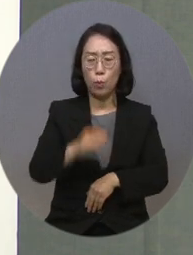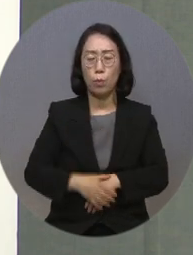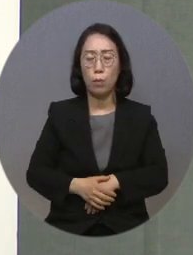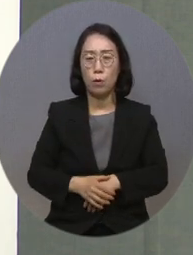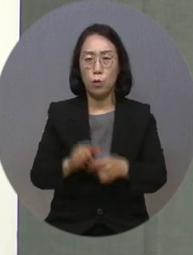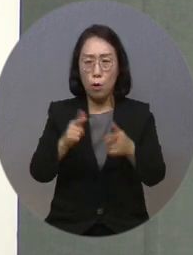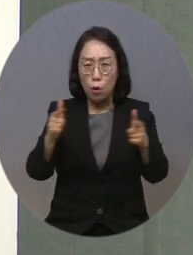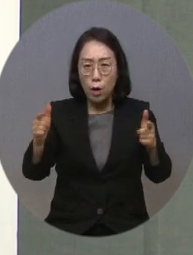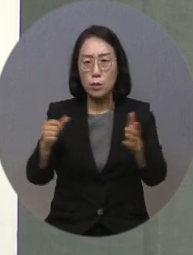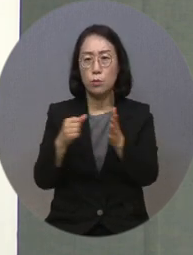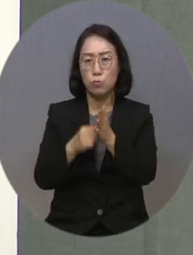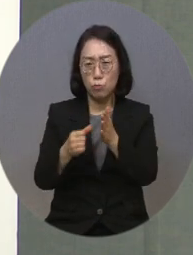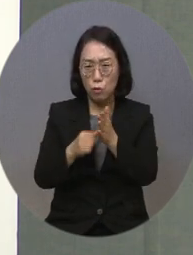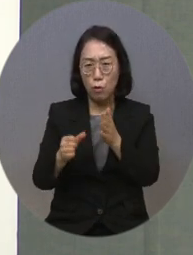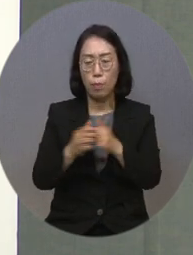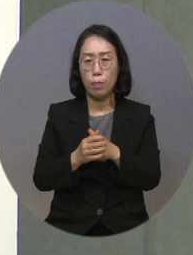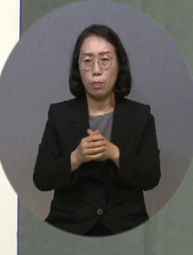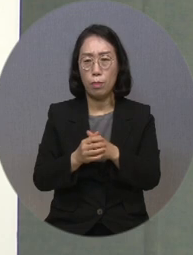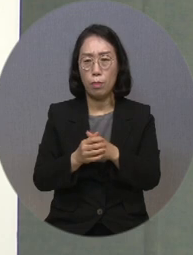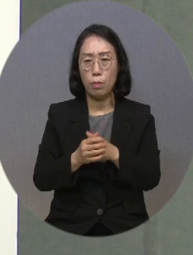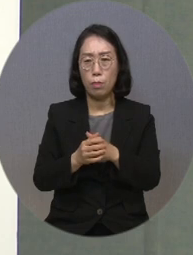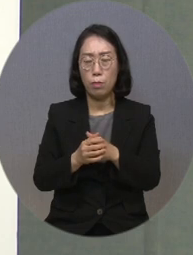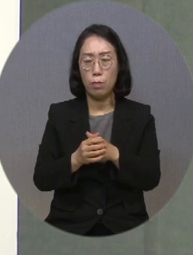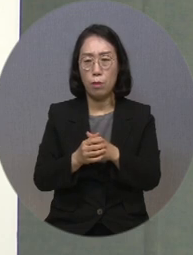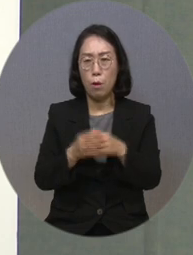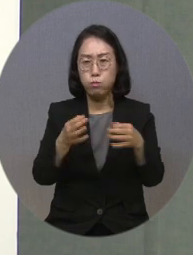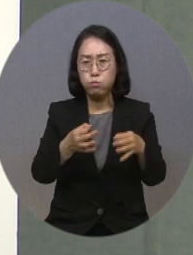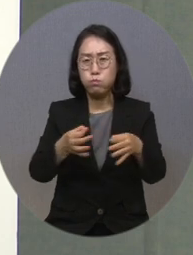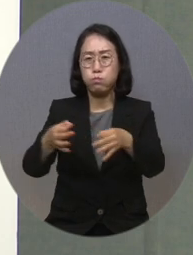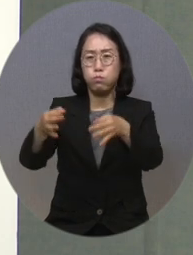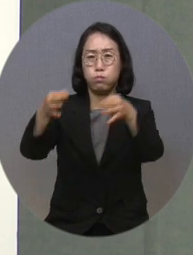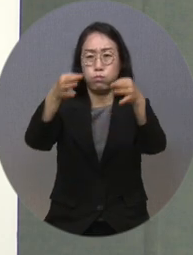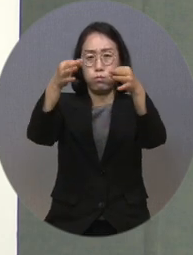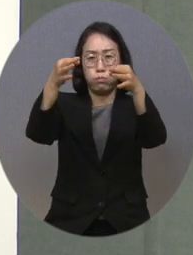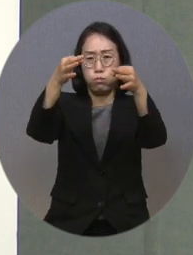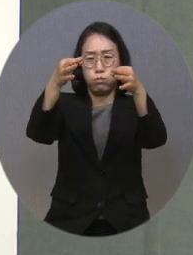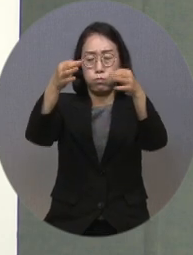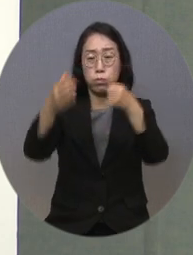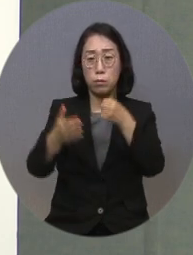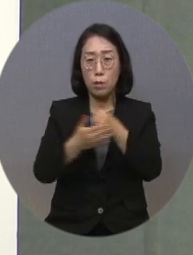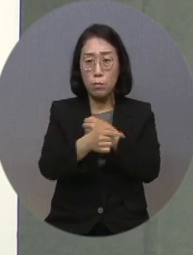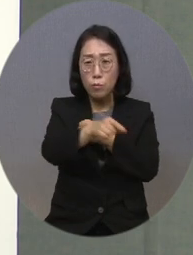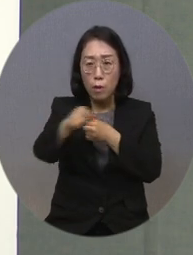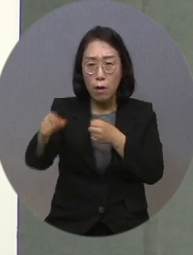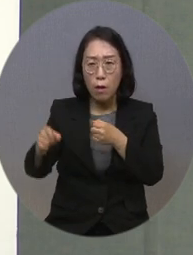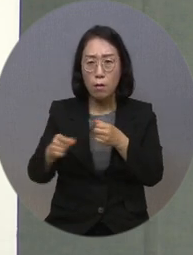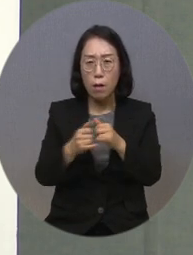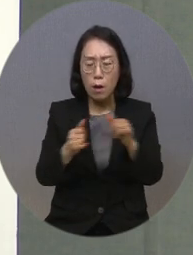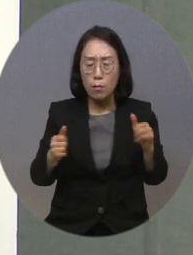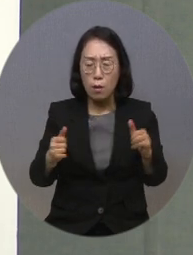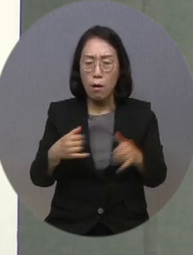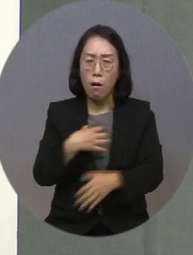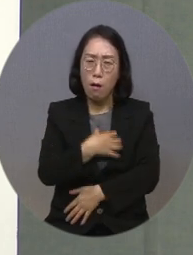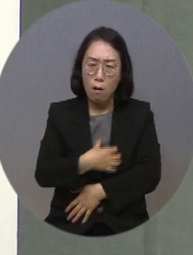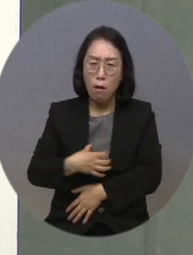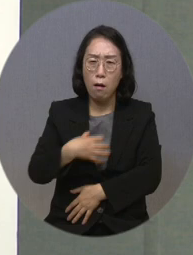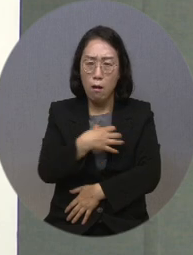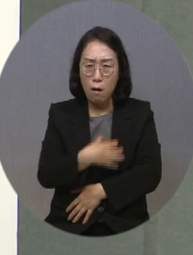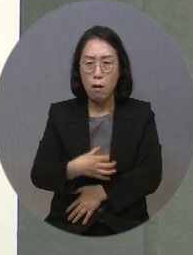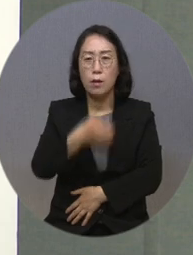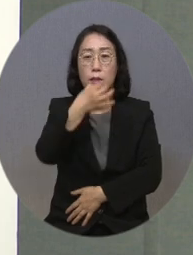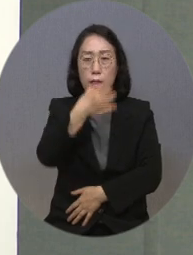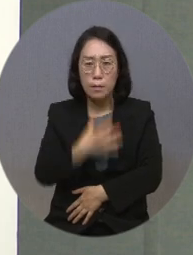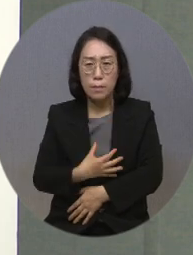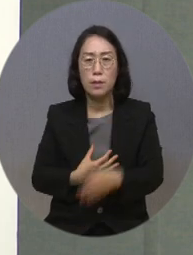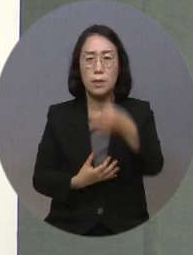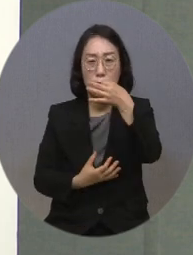가지의 경유값이 지금 폭등을 하다시피 해서 서민들이 굉장히 고민을 하고 있거든요. 그렇습니다.